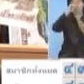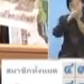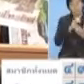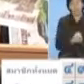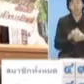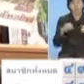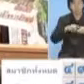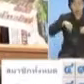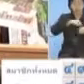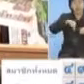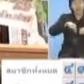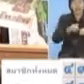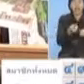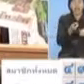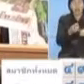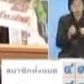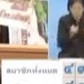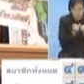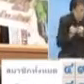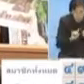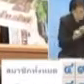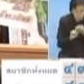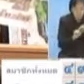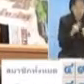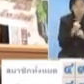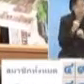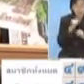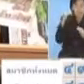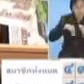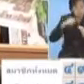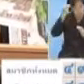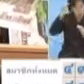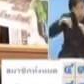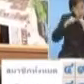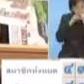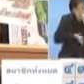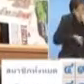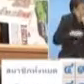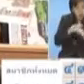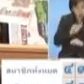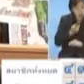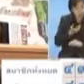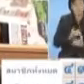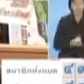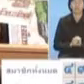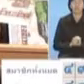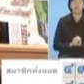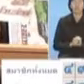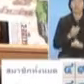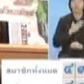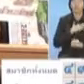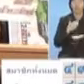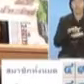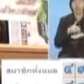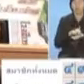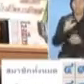ให้กลุ่มทุนผูกขาดด้านข้าวสมคบกันทุจริตในการระบายข้าวของทางรัฐบาลหรือผมกำลังจะชี้ให้กับท่านประธ